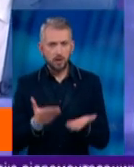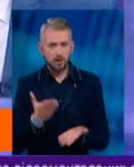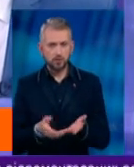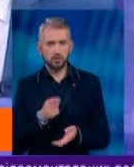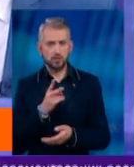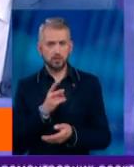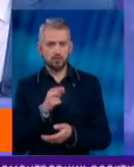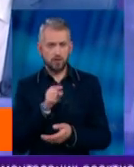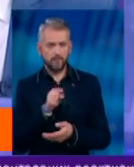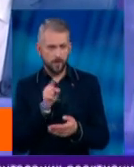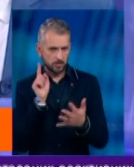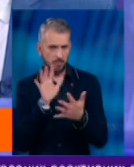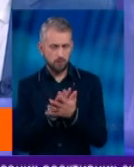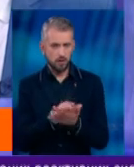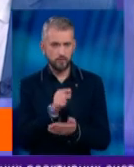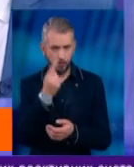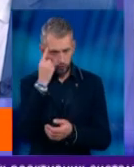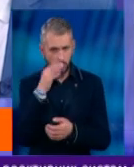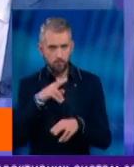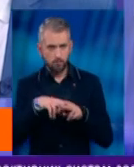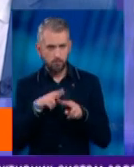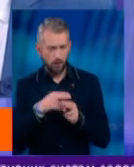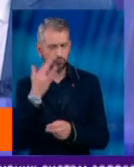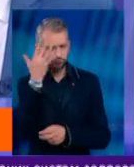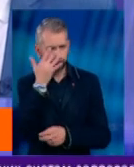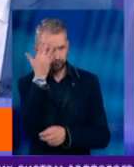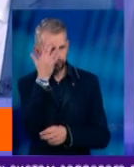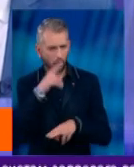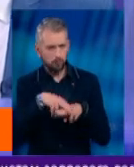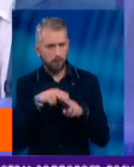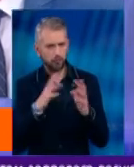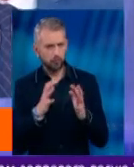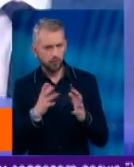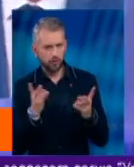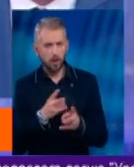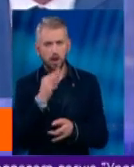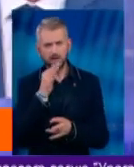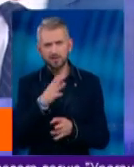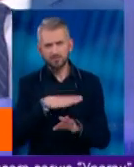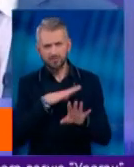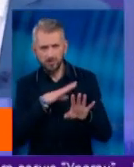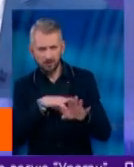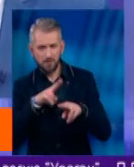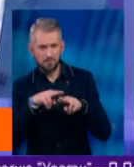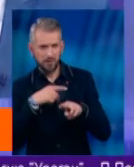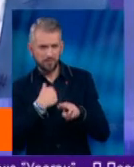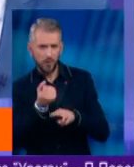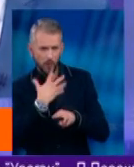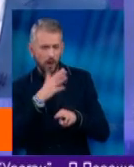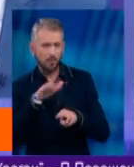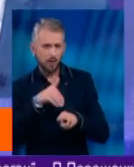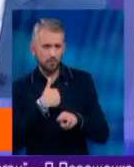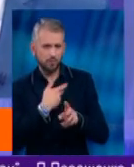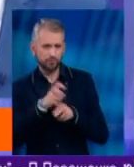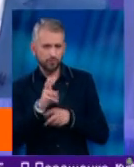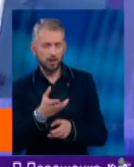вас розбійний напад, ви думаєте у паспорті і скажете нападникам, спочекайте, віддайте мені мої документи. Але